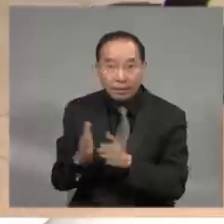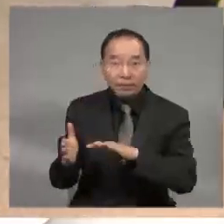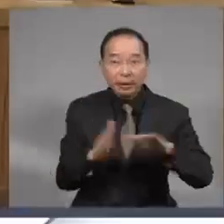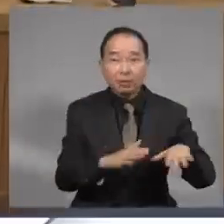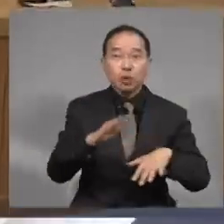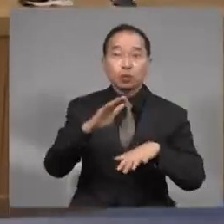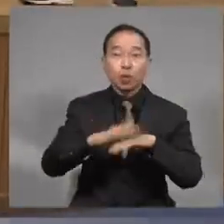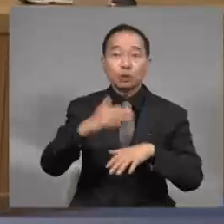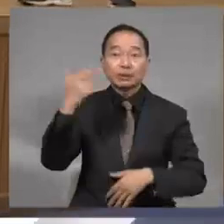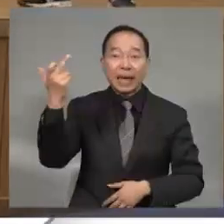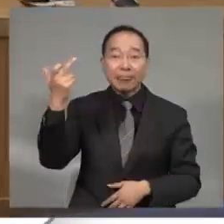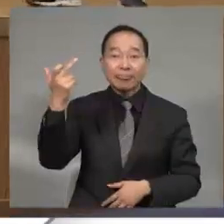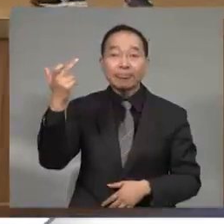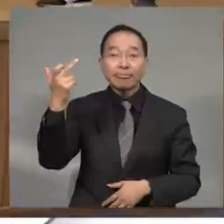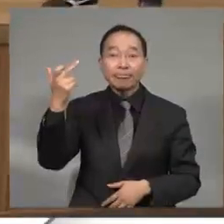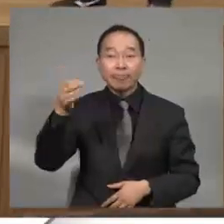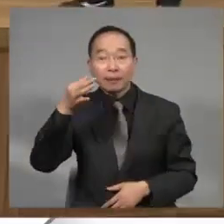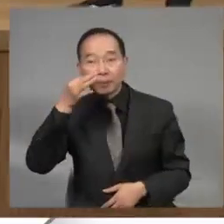현장 연결해 보겠습니다.